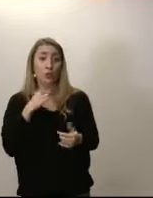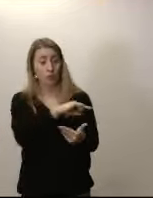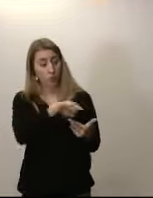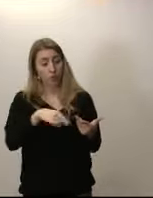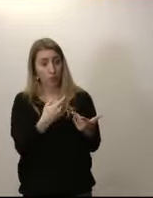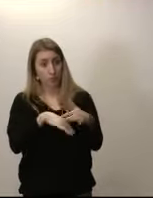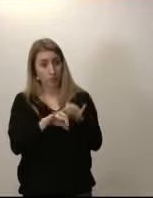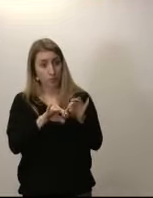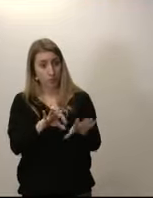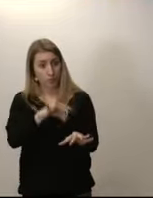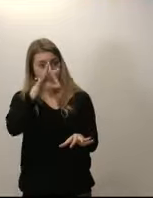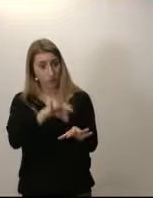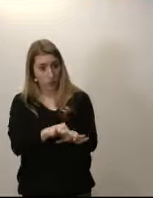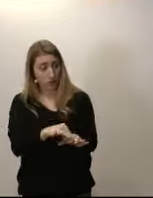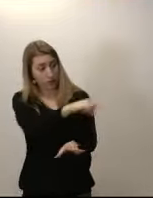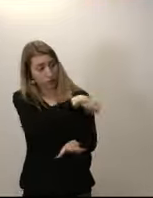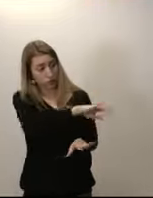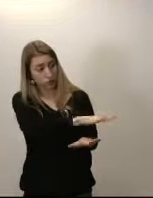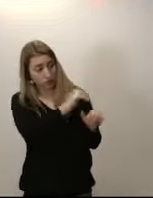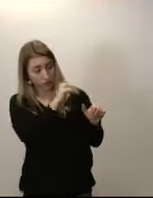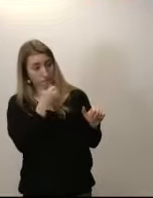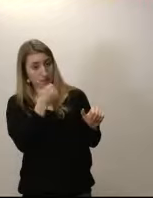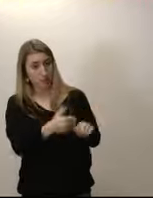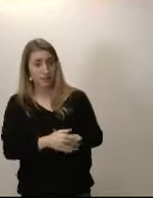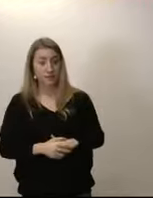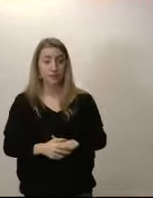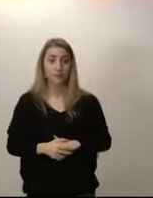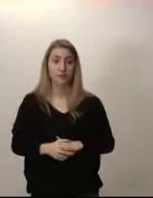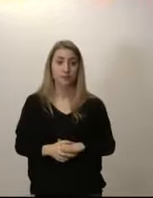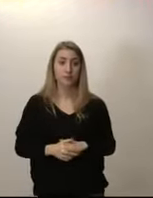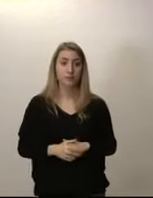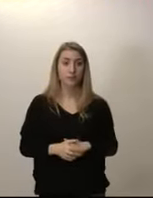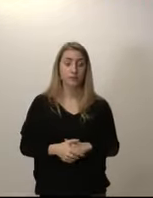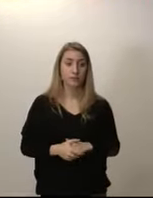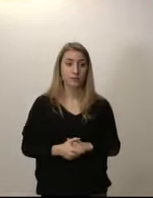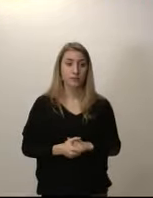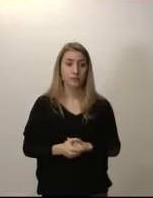temps et que vous vous absteniez. Merci.